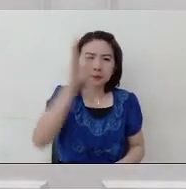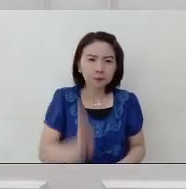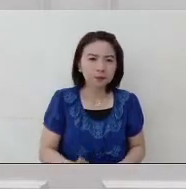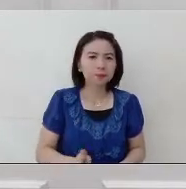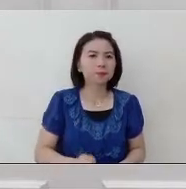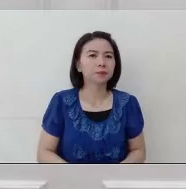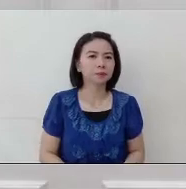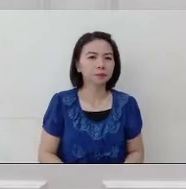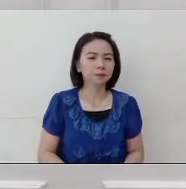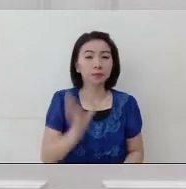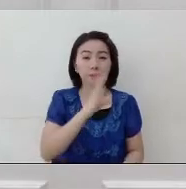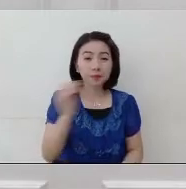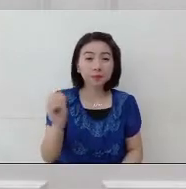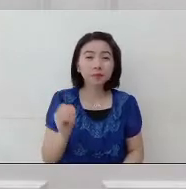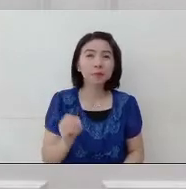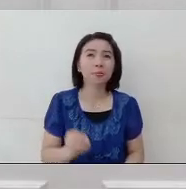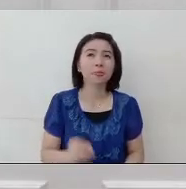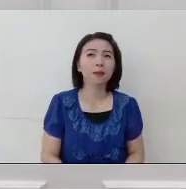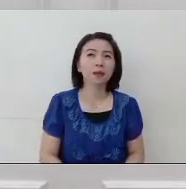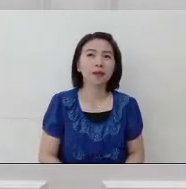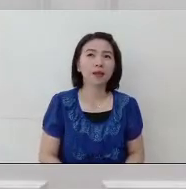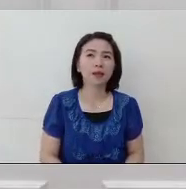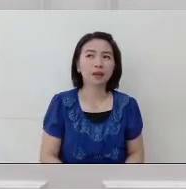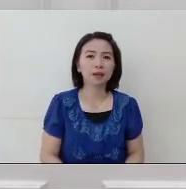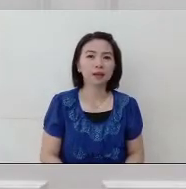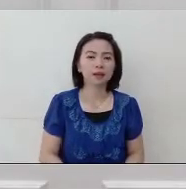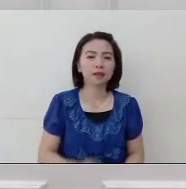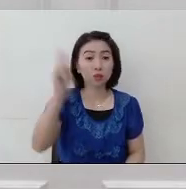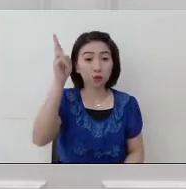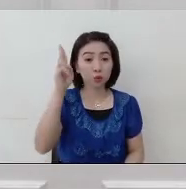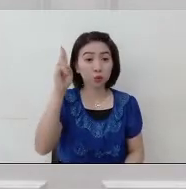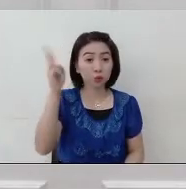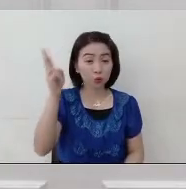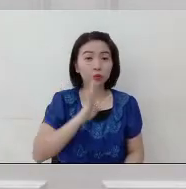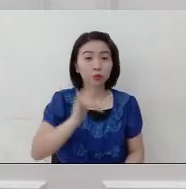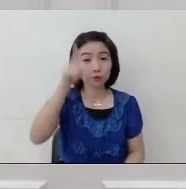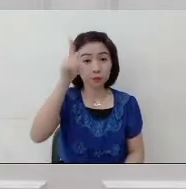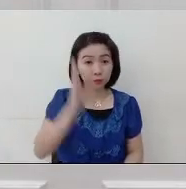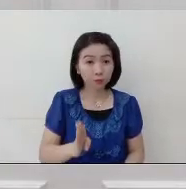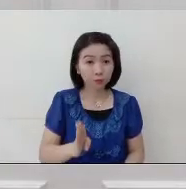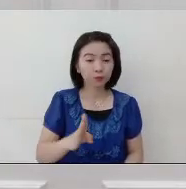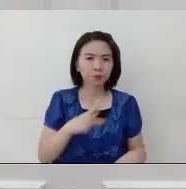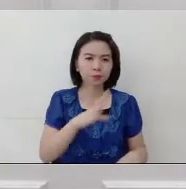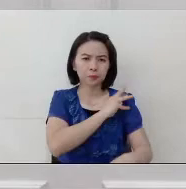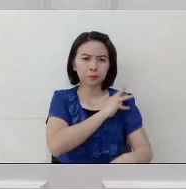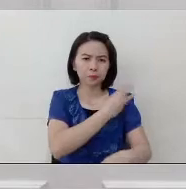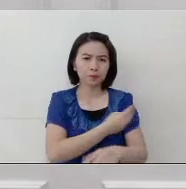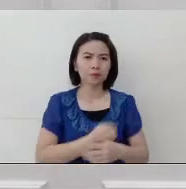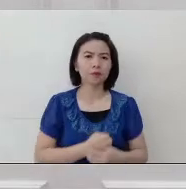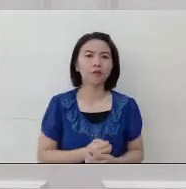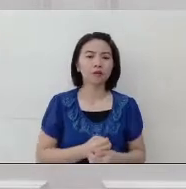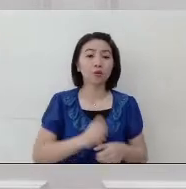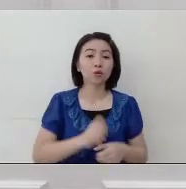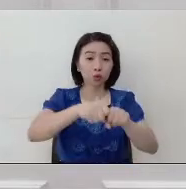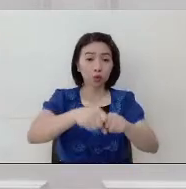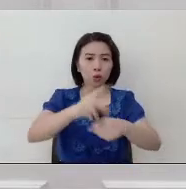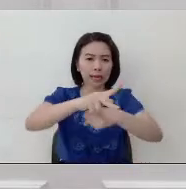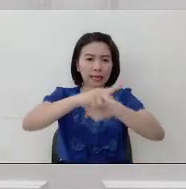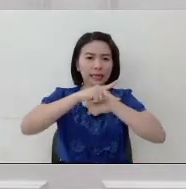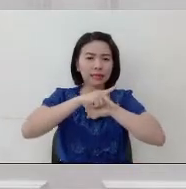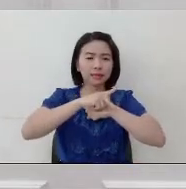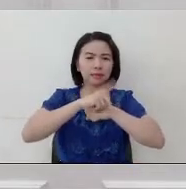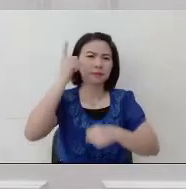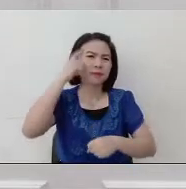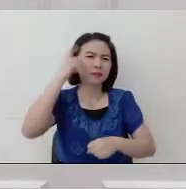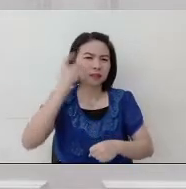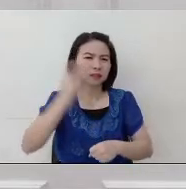Panginoon? Keep thinking what is true. Whatsoever things are true.